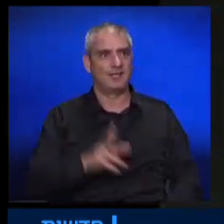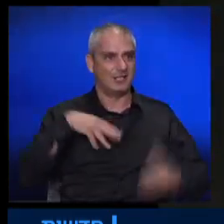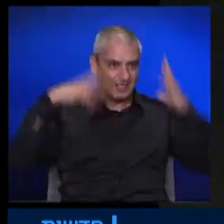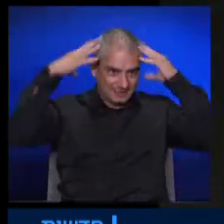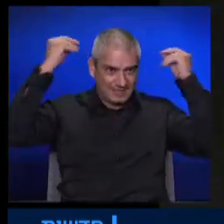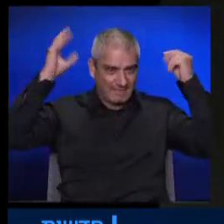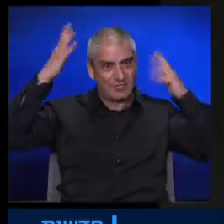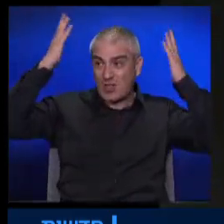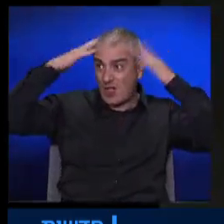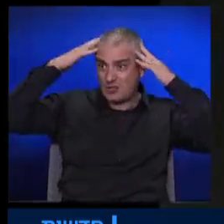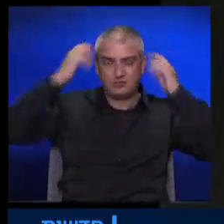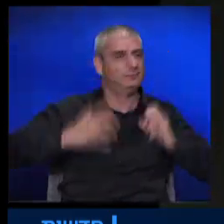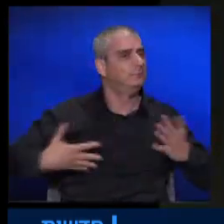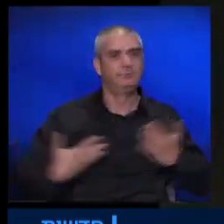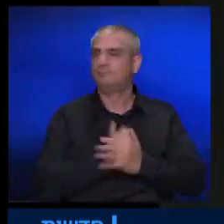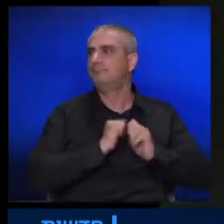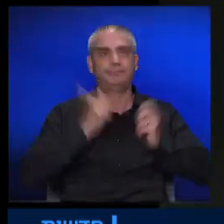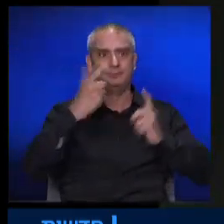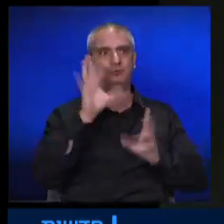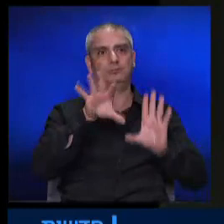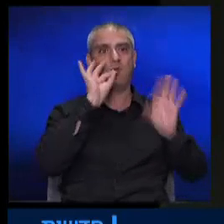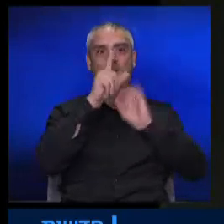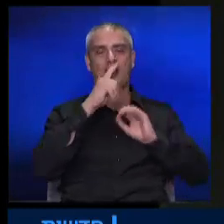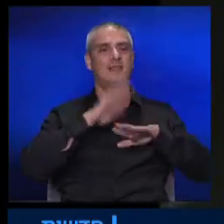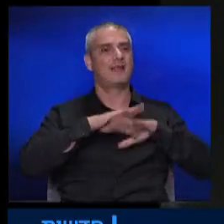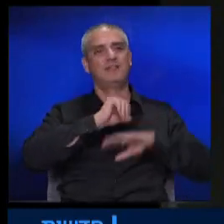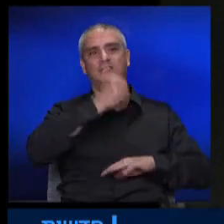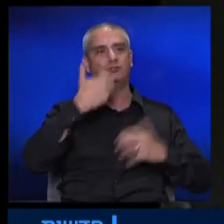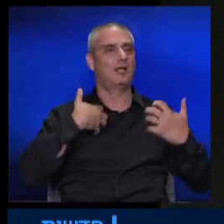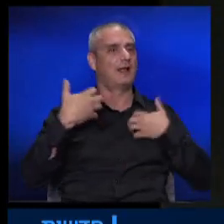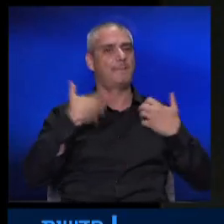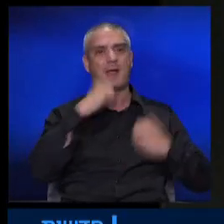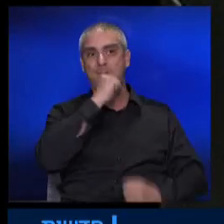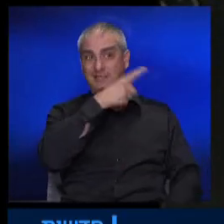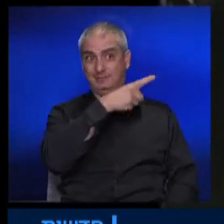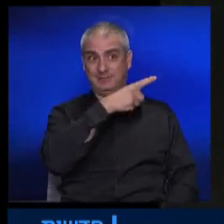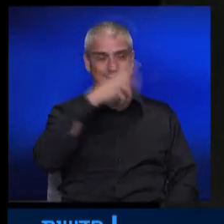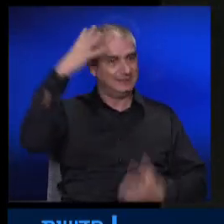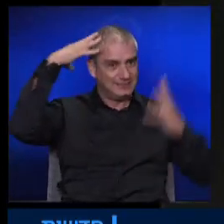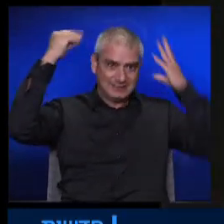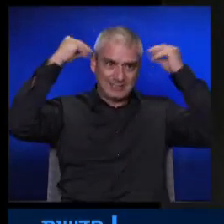הפריצה הגדולה שלו הגיעה כשלוהק לתפקיד הראשי במחזמר שיער בשנת 1970.